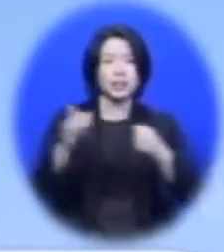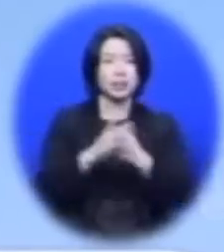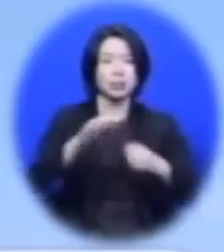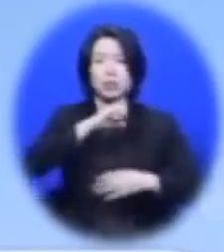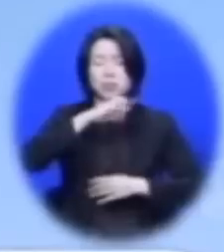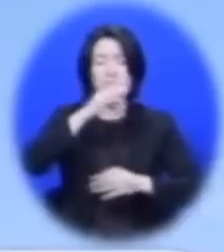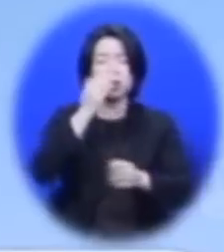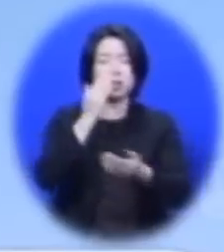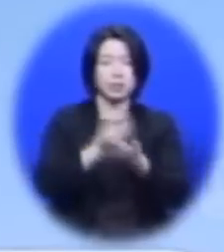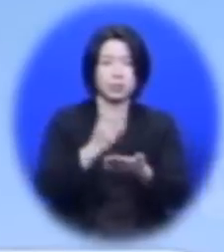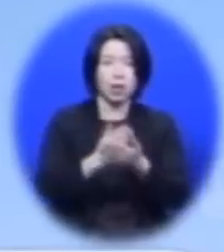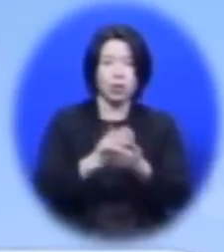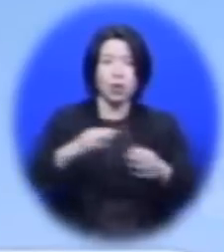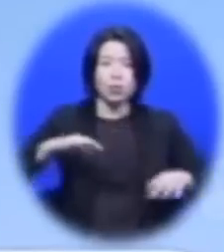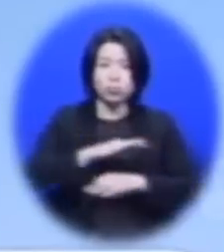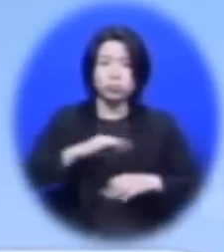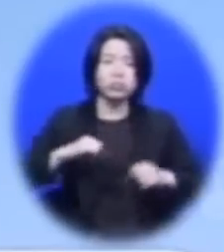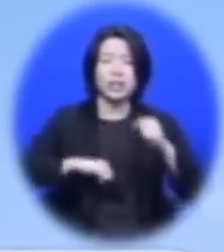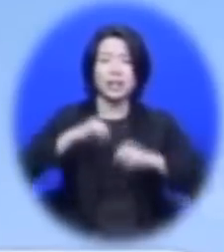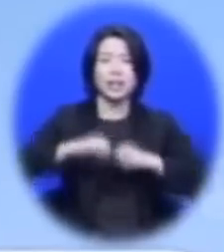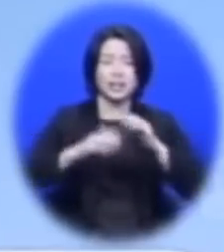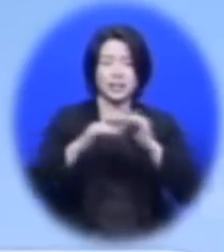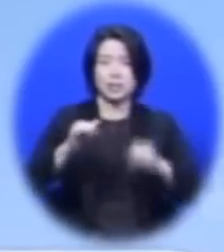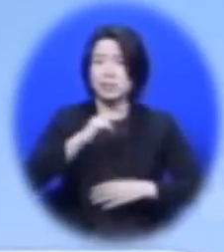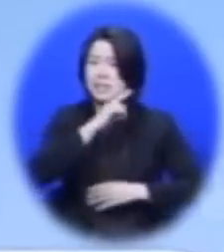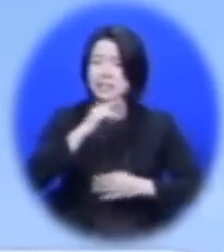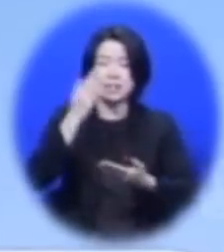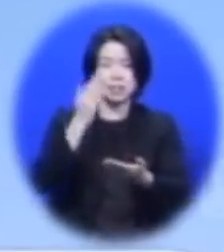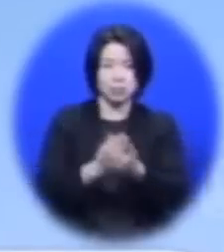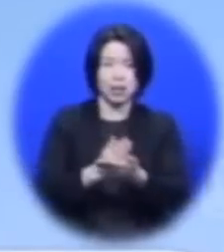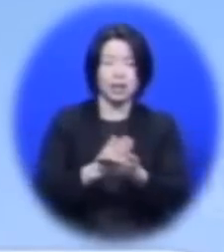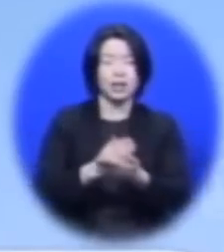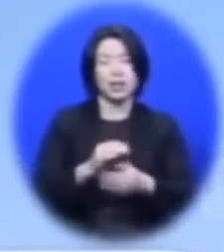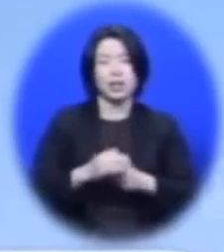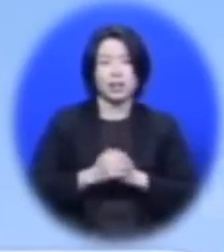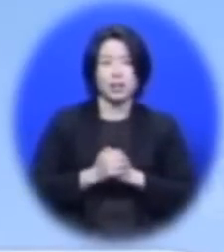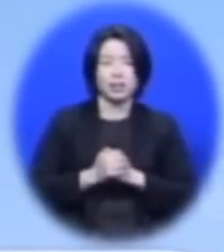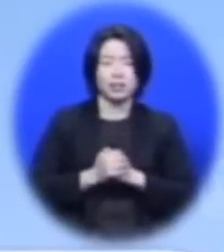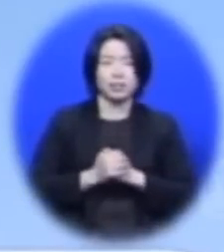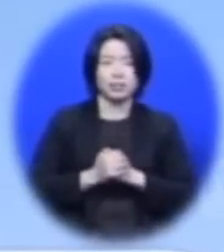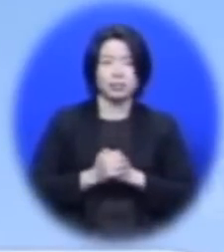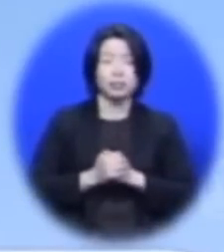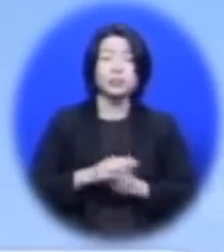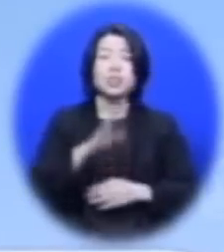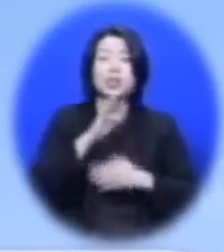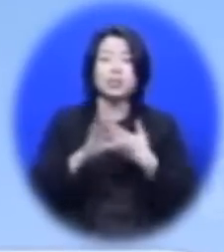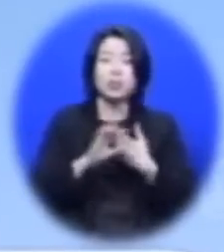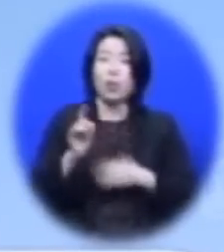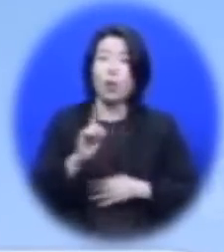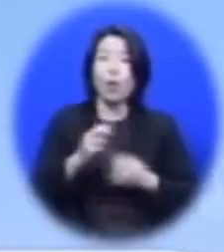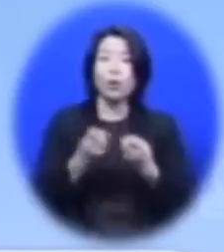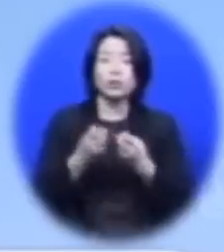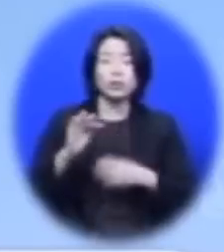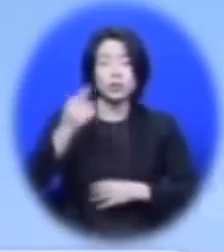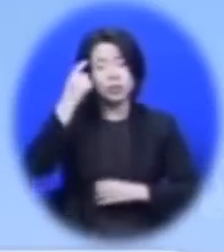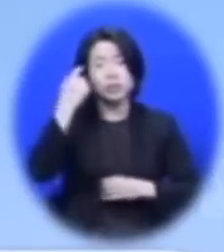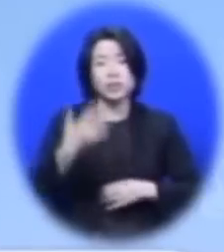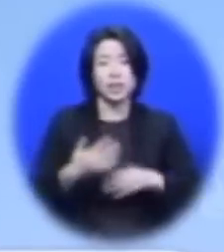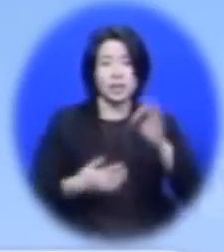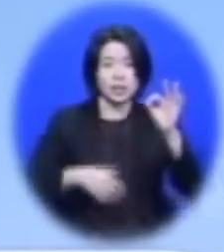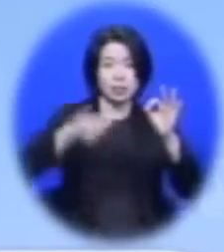불평하지 말며 불의를 행하는 자들을 시기하지 말지어다. 그럼 어떻게 되느냐? 10절에